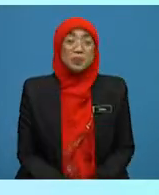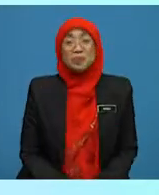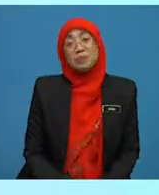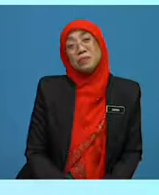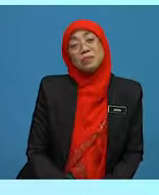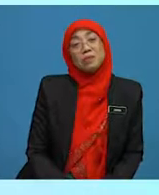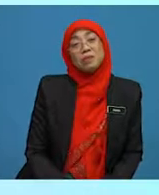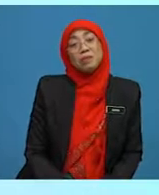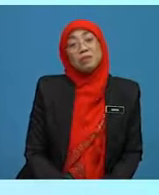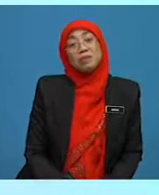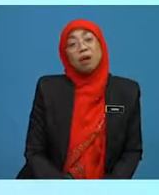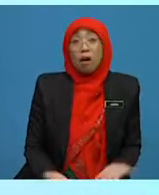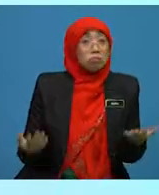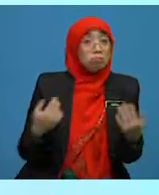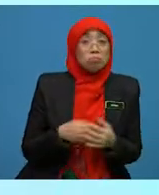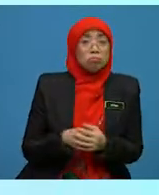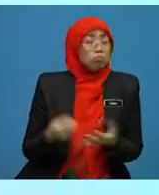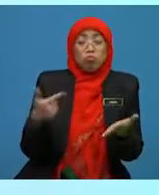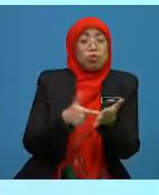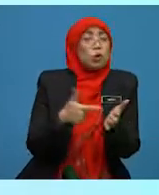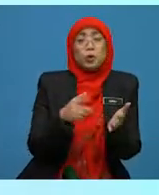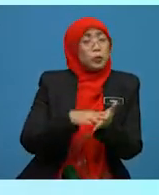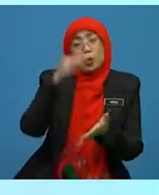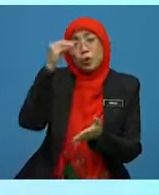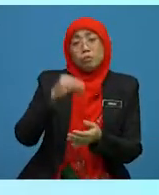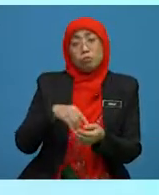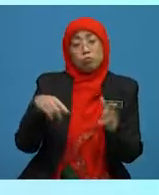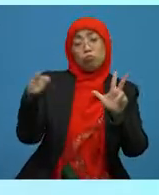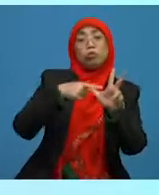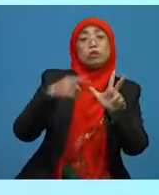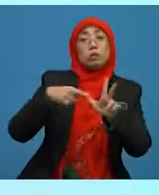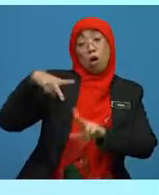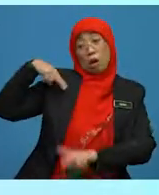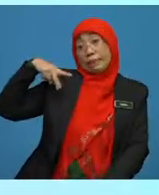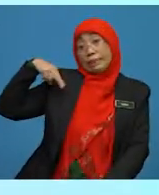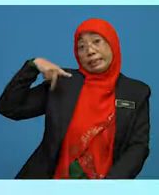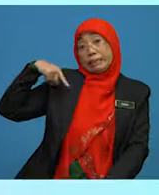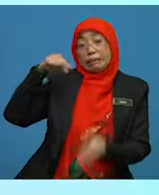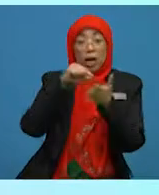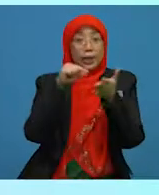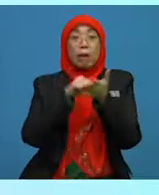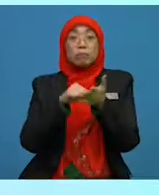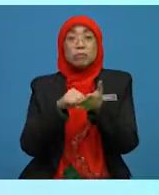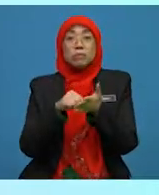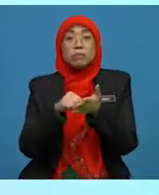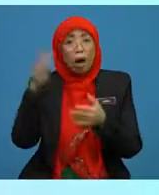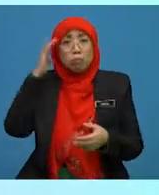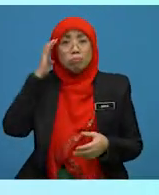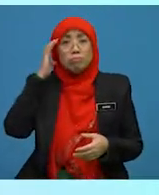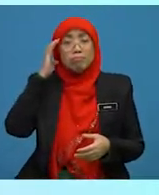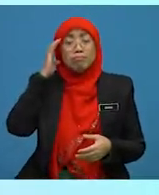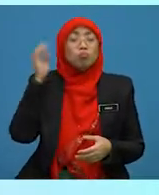Contoh perkataan kedua makna konotatif ialah kaki ayam. Kaki ayam membawa